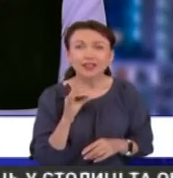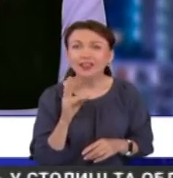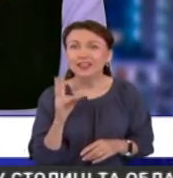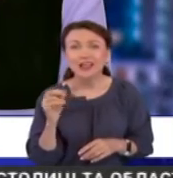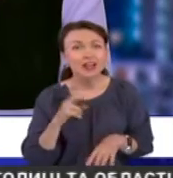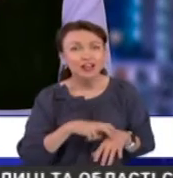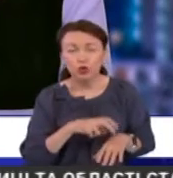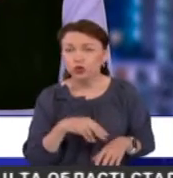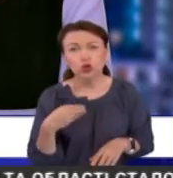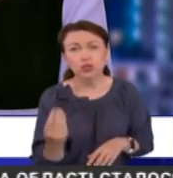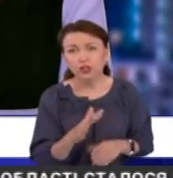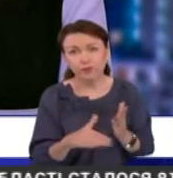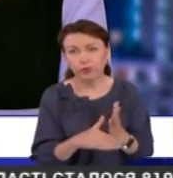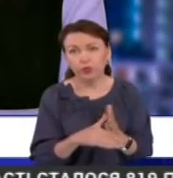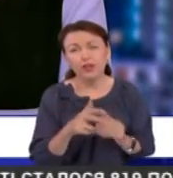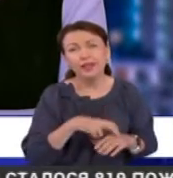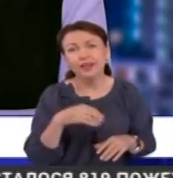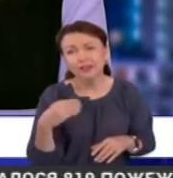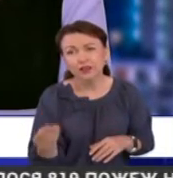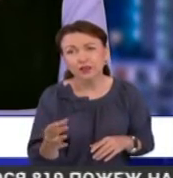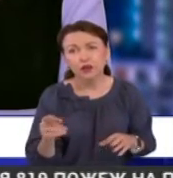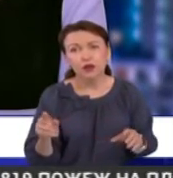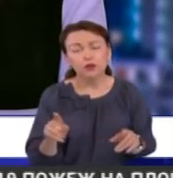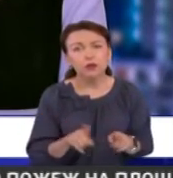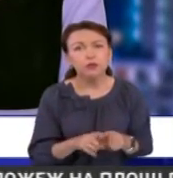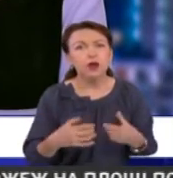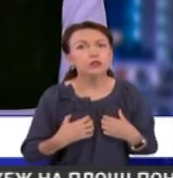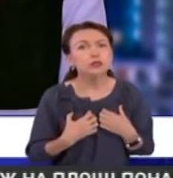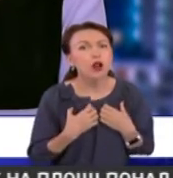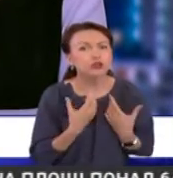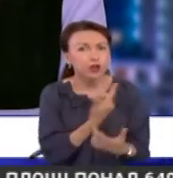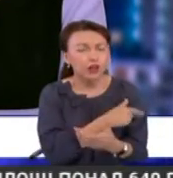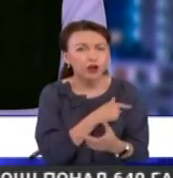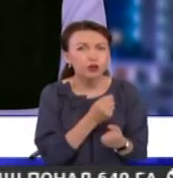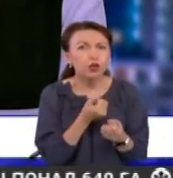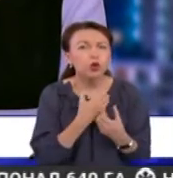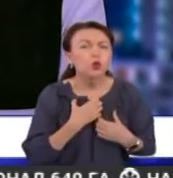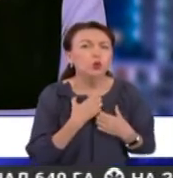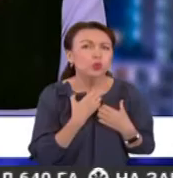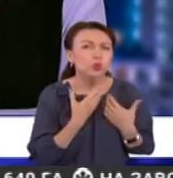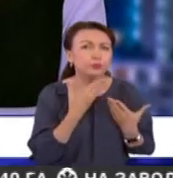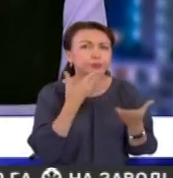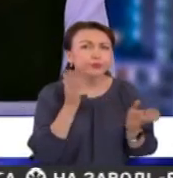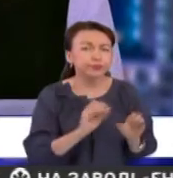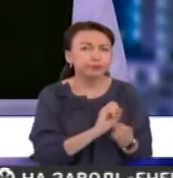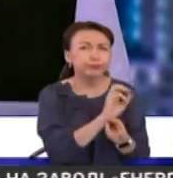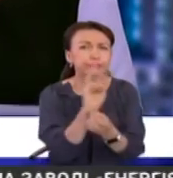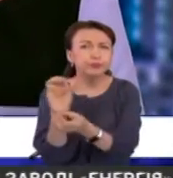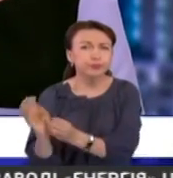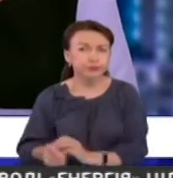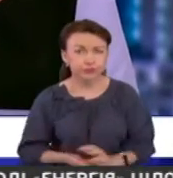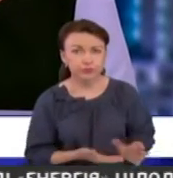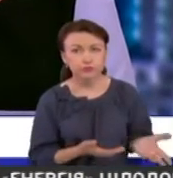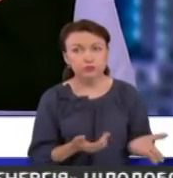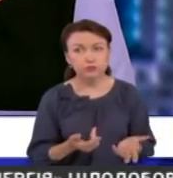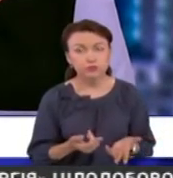не дав допомогу. Лікар надає допомогу, приходить, говорить, там така страшна лікарня, там страшно знаходитись. Ці скарги я